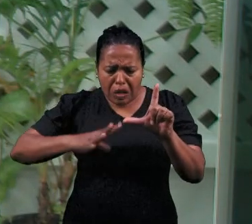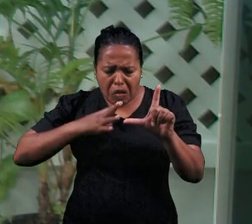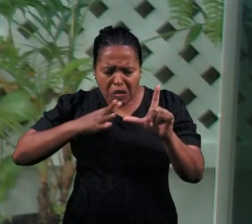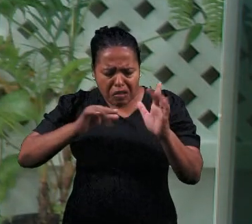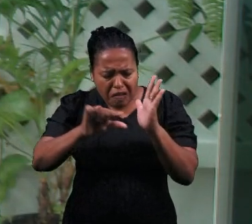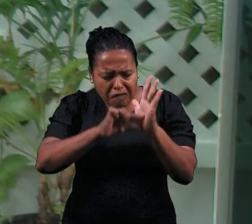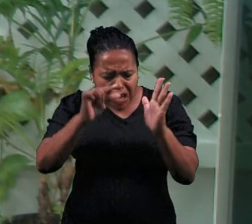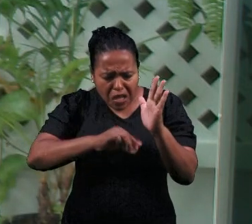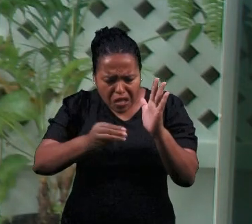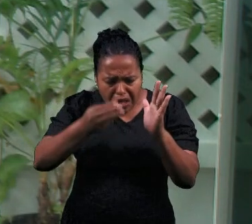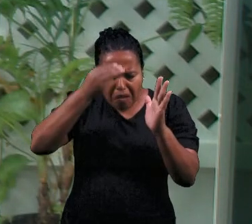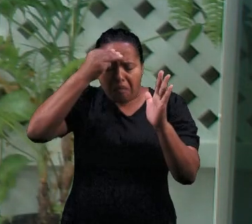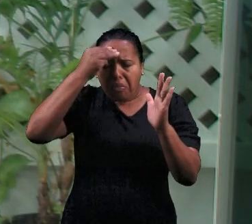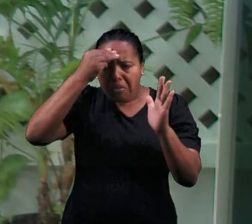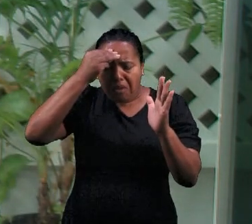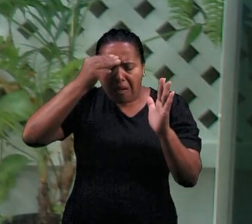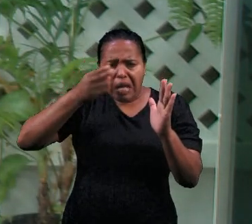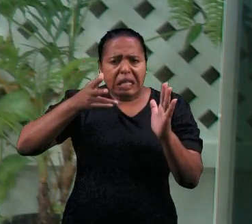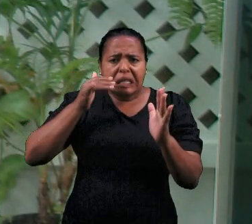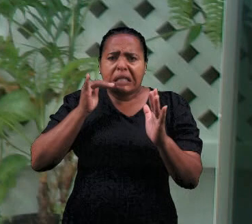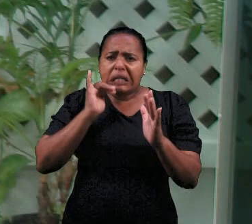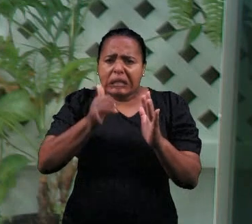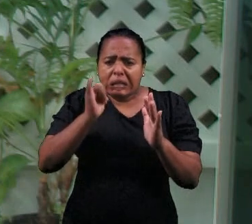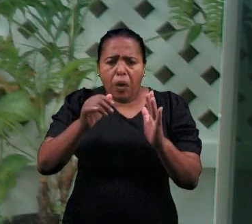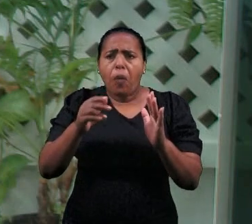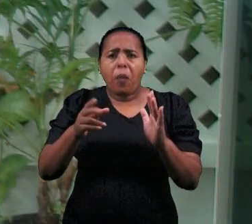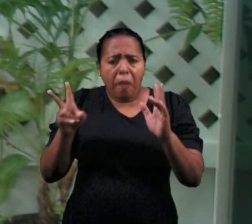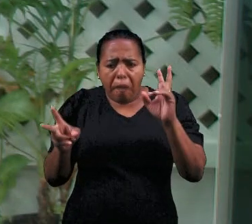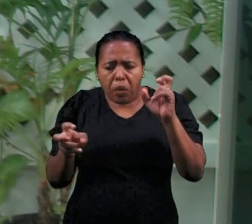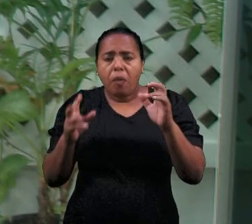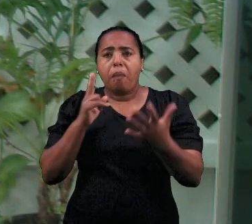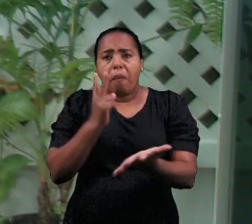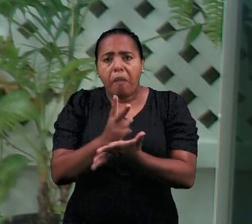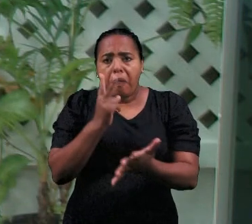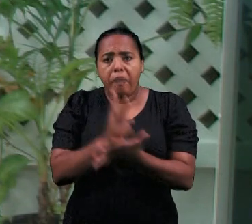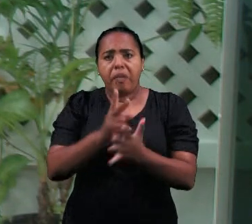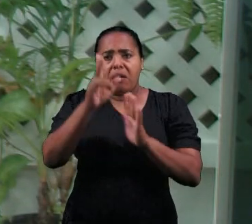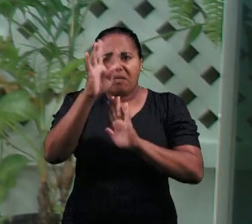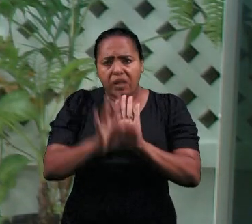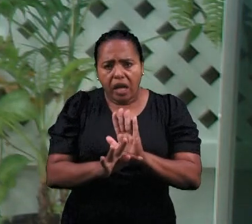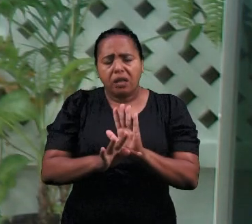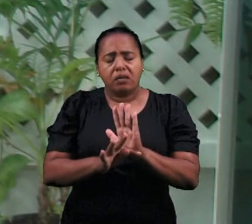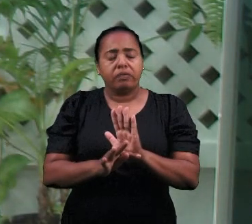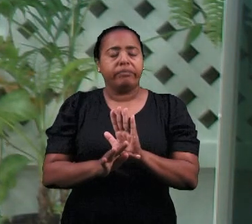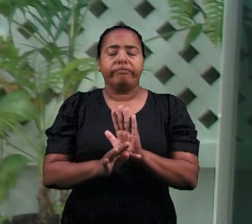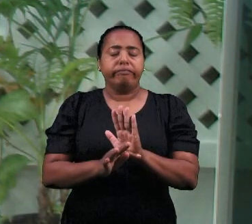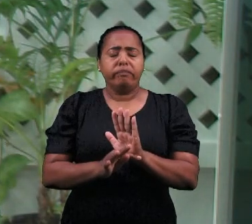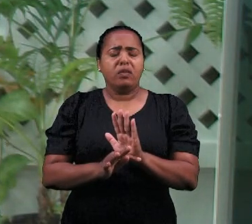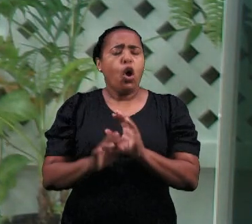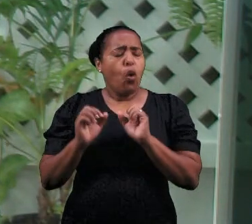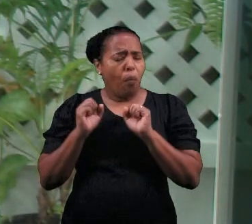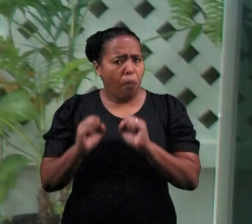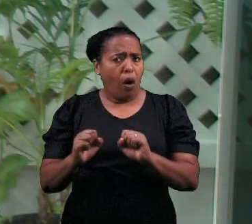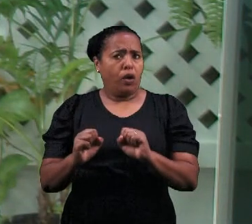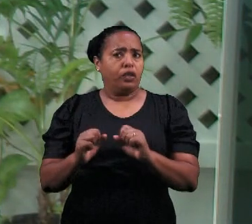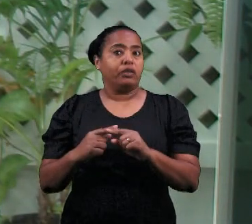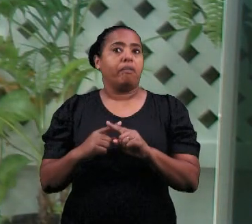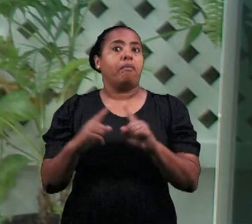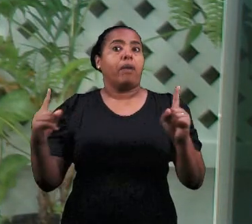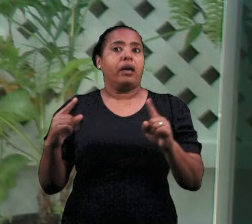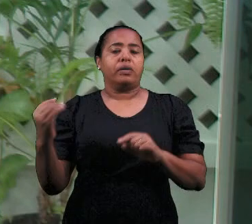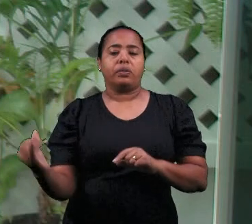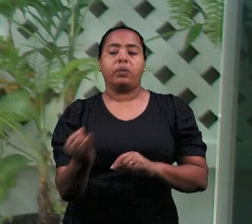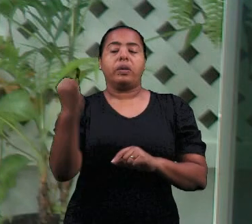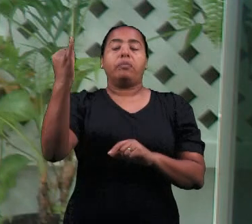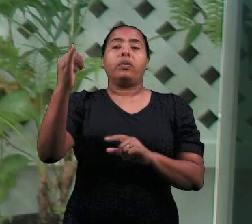parole. Et ils n'ont plus besoin de connaître juste la lettre, et apprendre par cœur des versets,